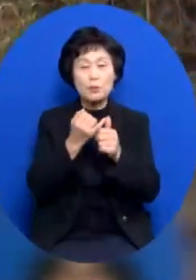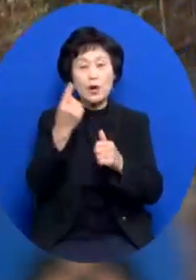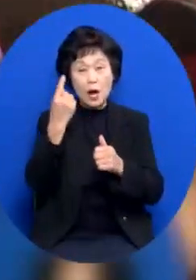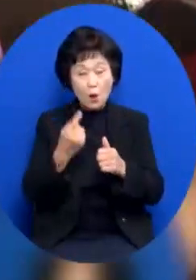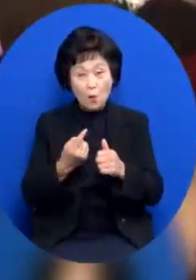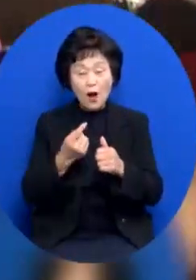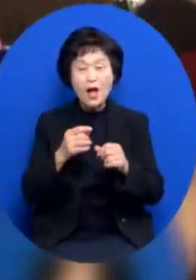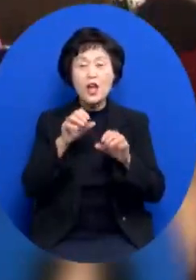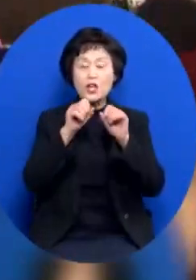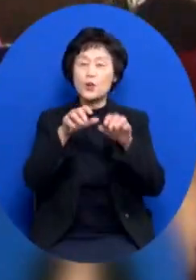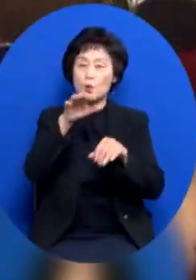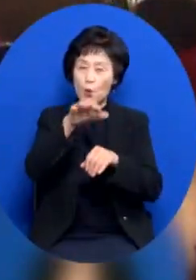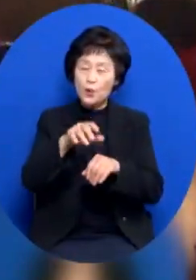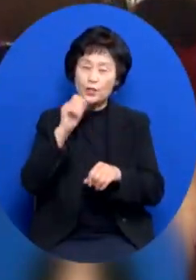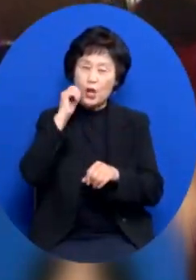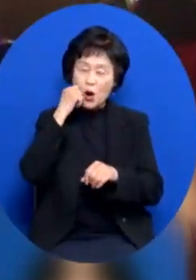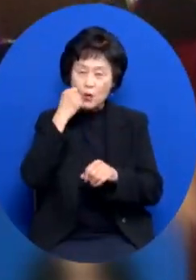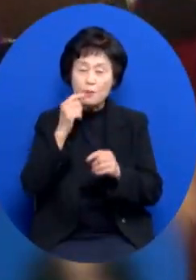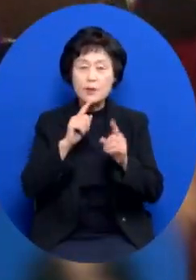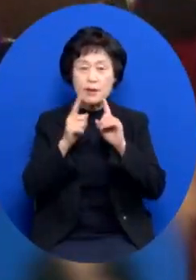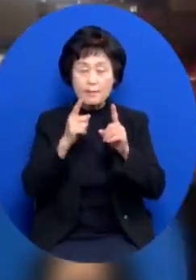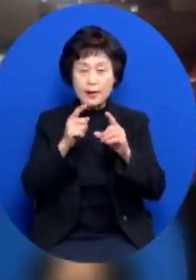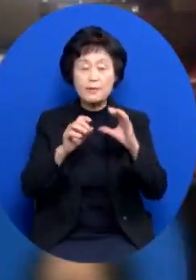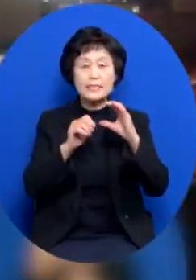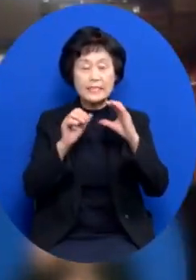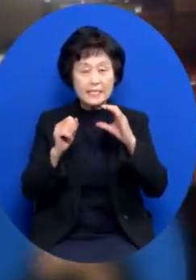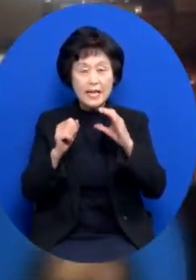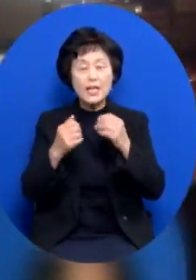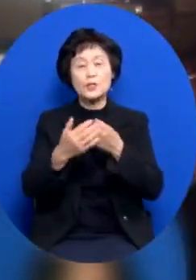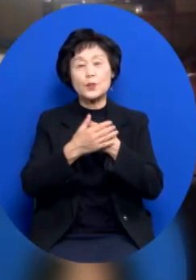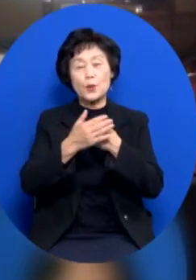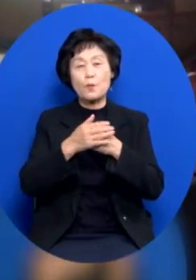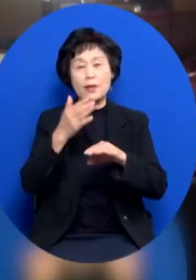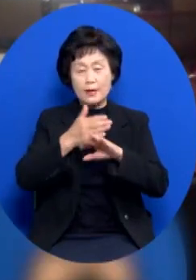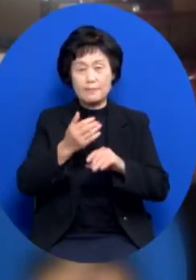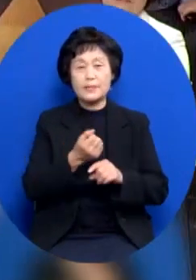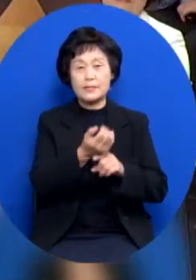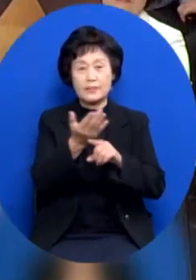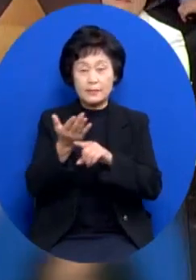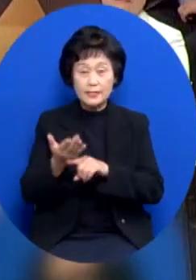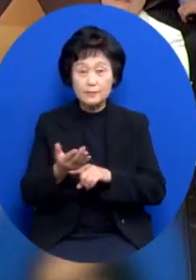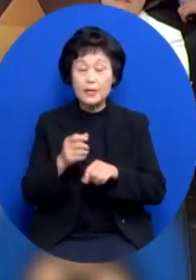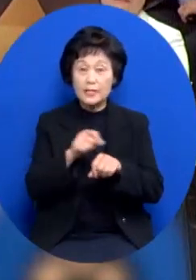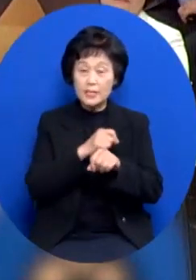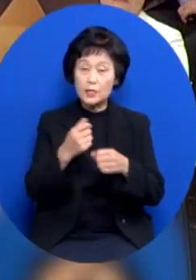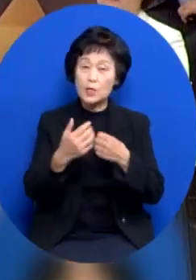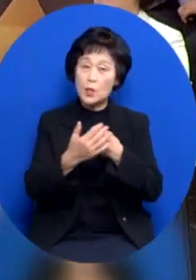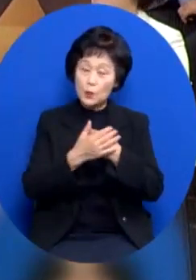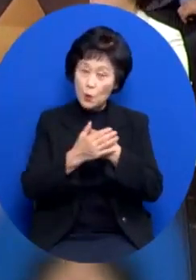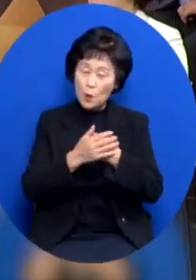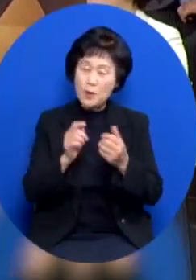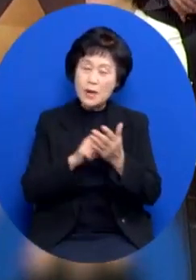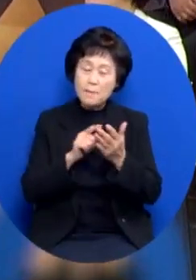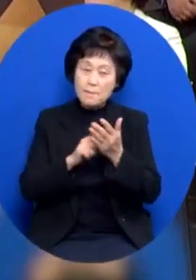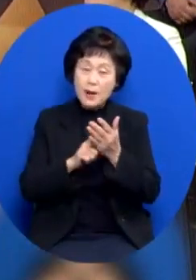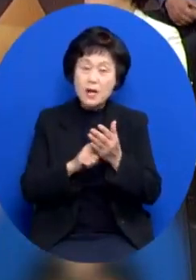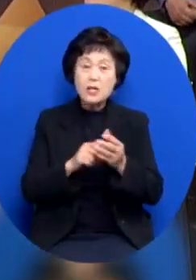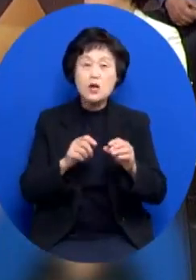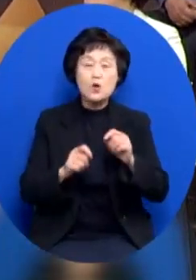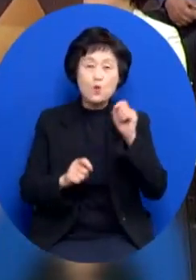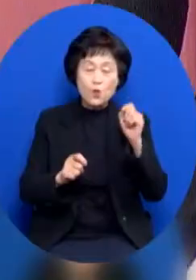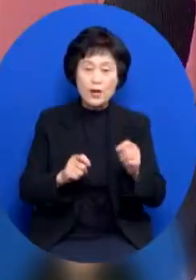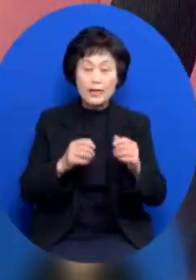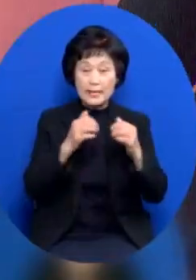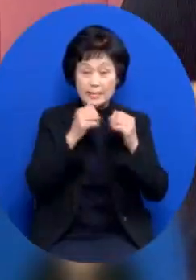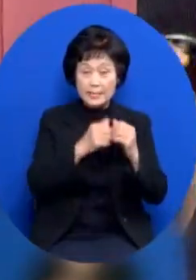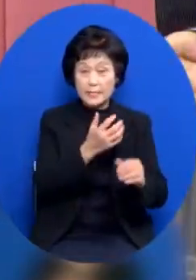어려움을 전하며 열방을 향한 CTS의 섬김에 감사를 전했습니다. 특히 도움의 손길이 긴급한 우크라이나 전쟁